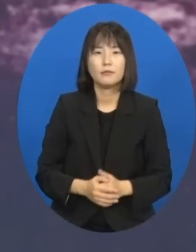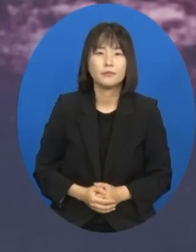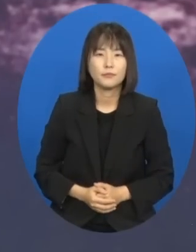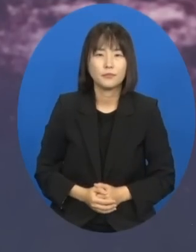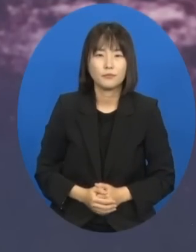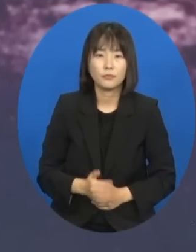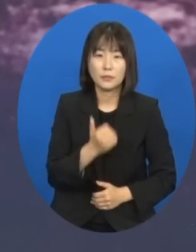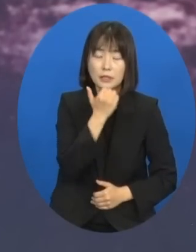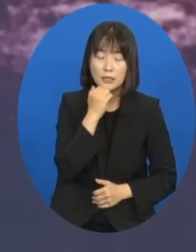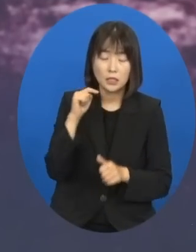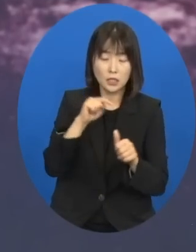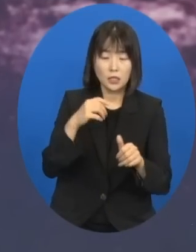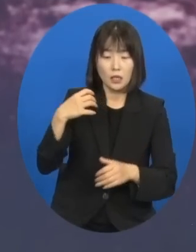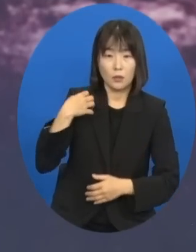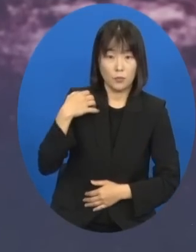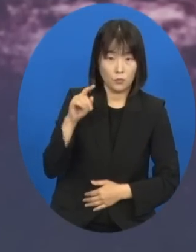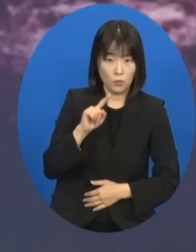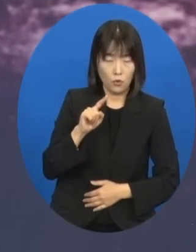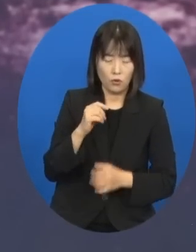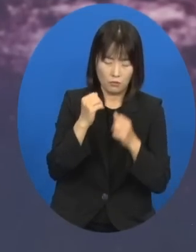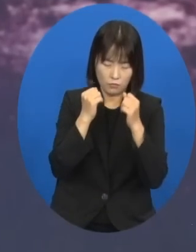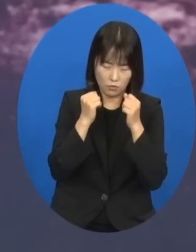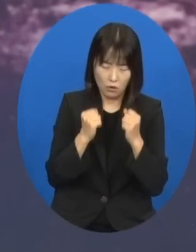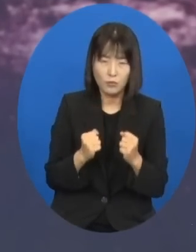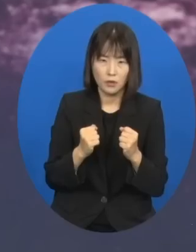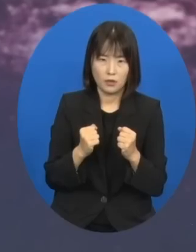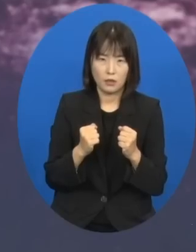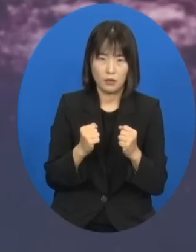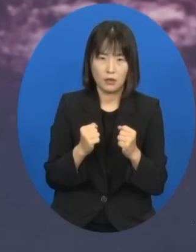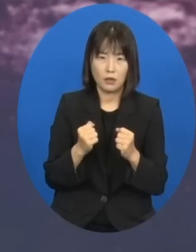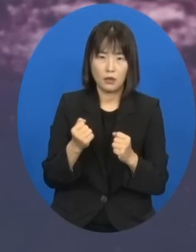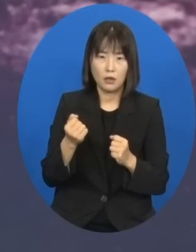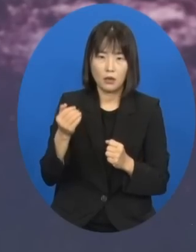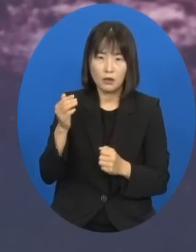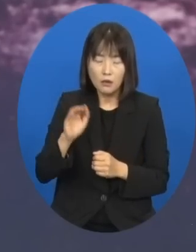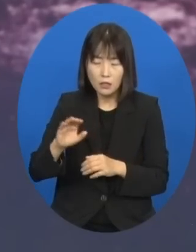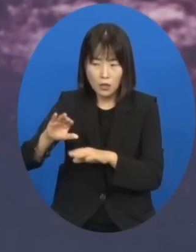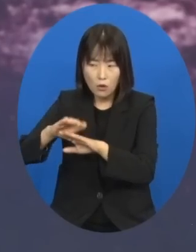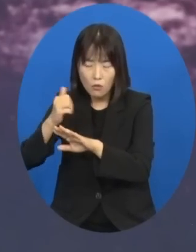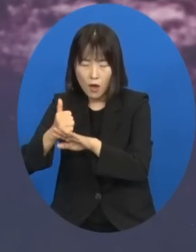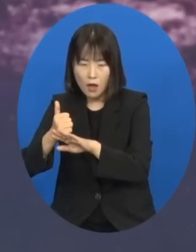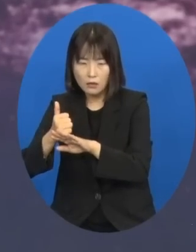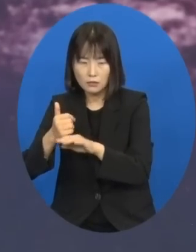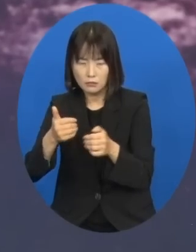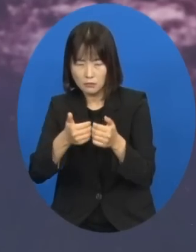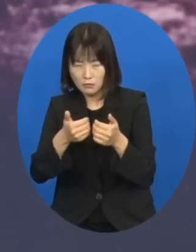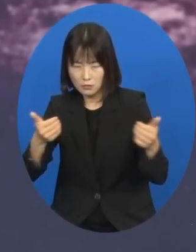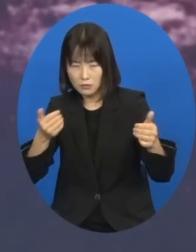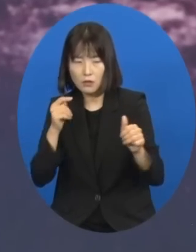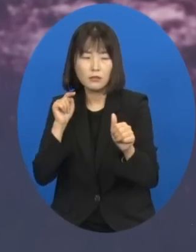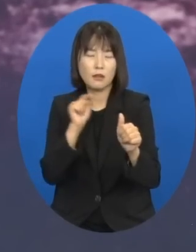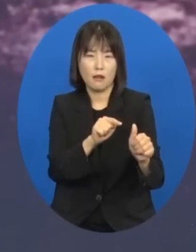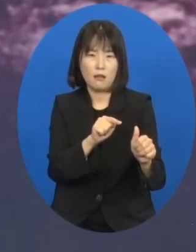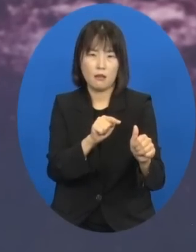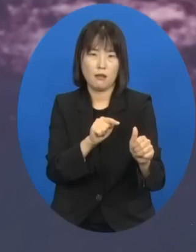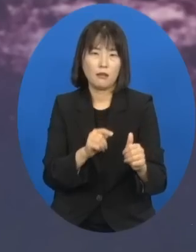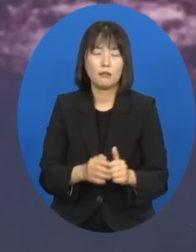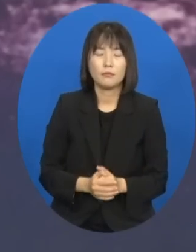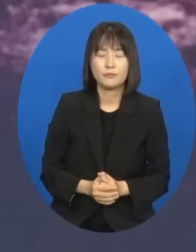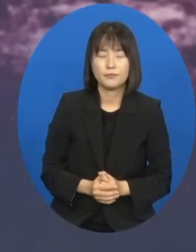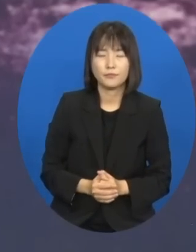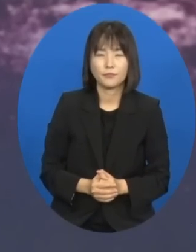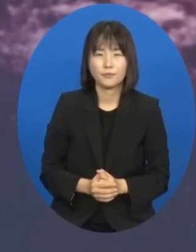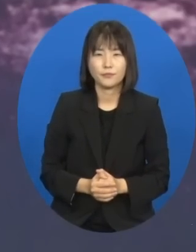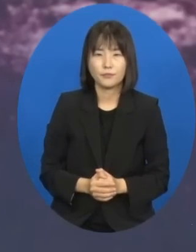이삭의 사명이 뭐라고요? 머물라. 근데 여긴 뭐라 그래요? 떠나라. 이렇게 되는 겁니다.